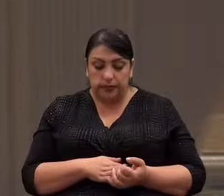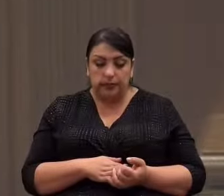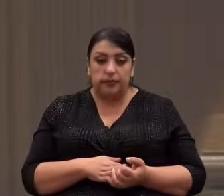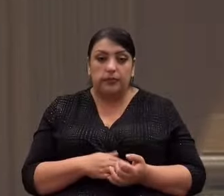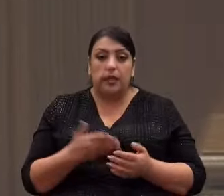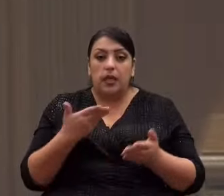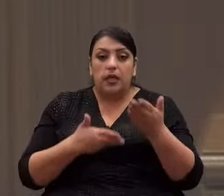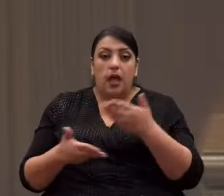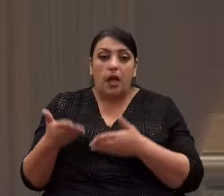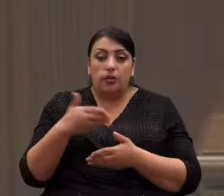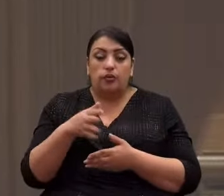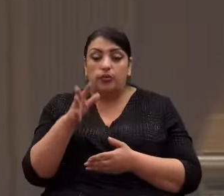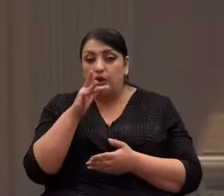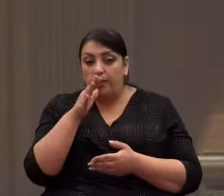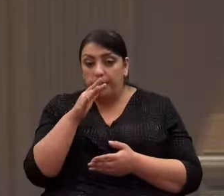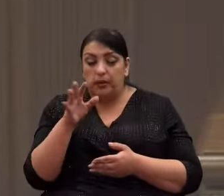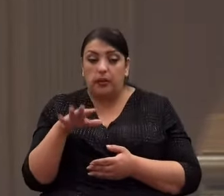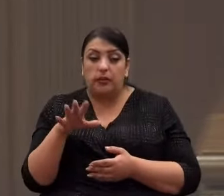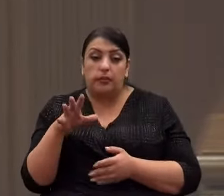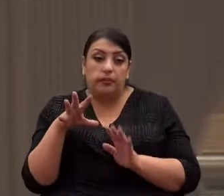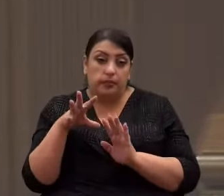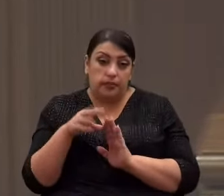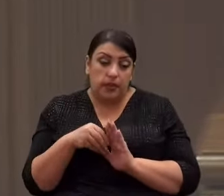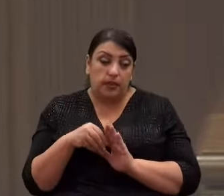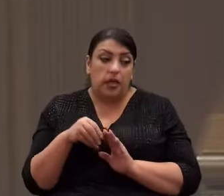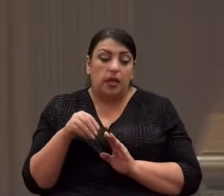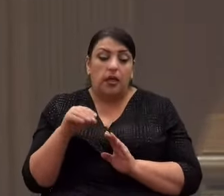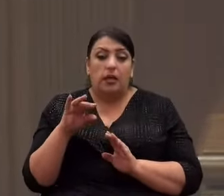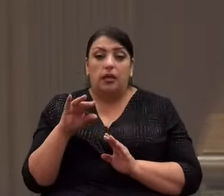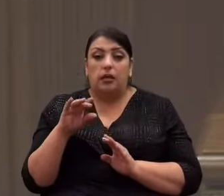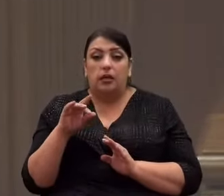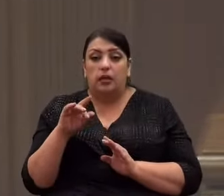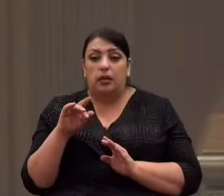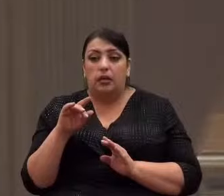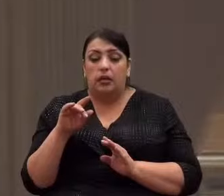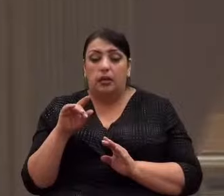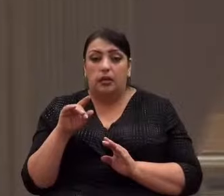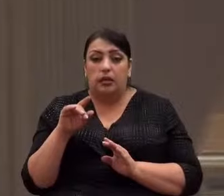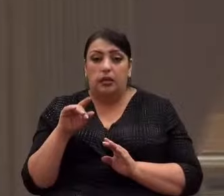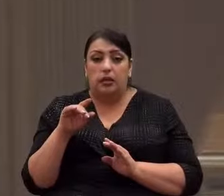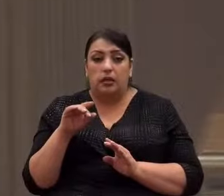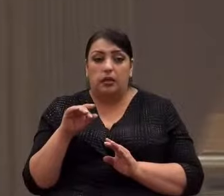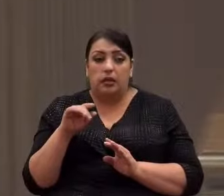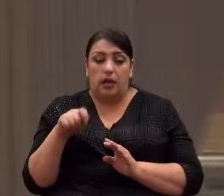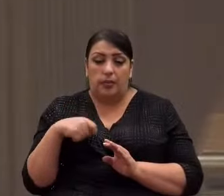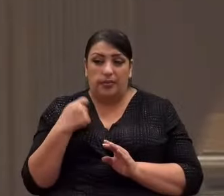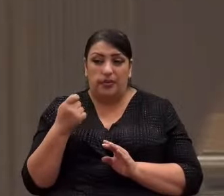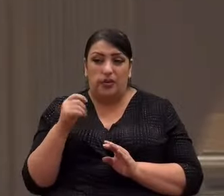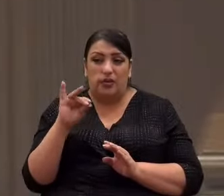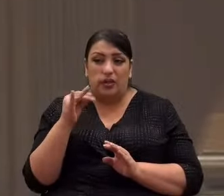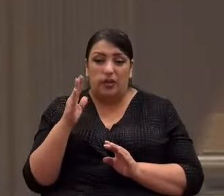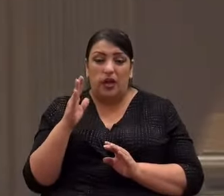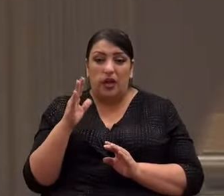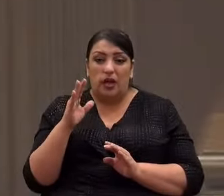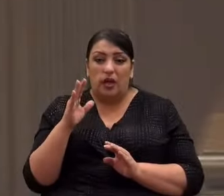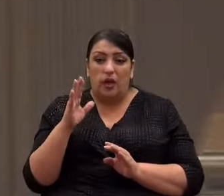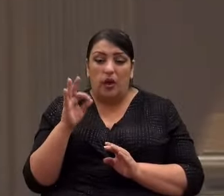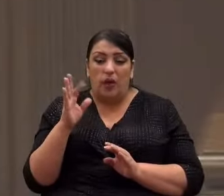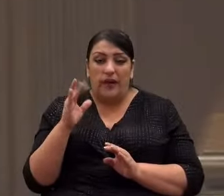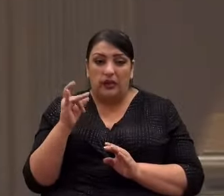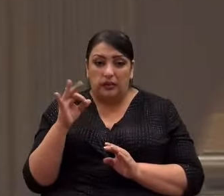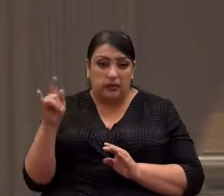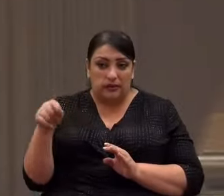քննարկումներից մեկի ժամանակ էլ Իոնիսյանը տեղում չէ, հա, ափսոս, մի դեպք